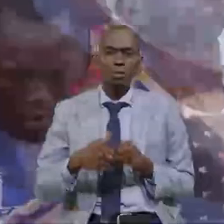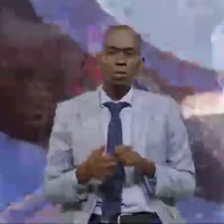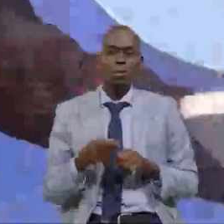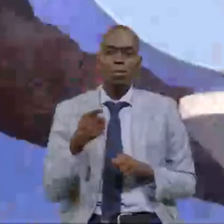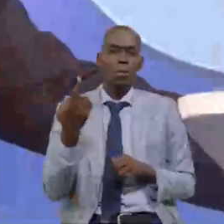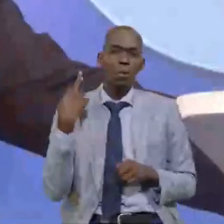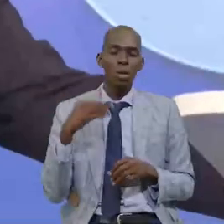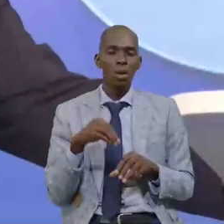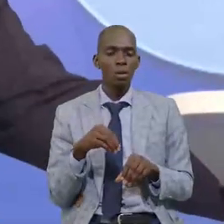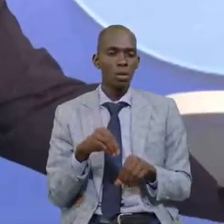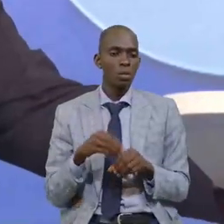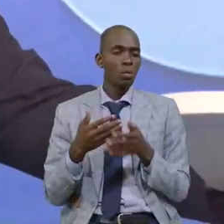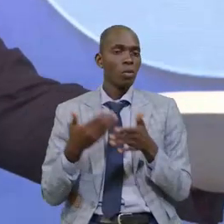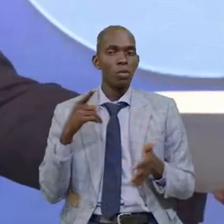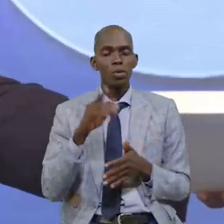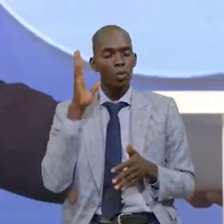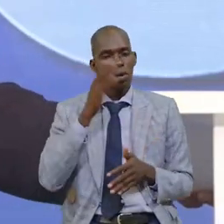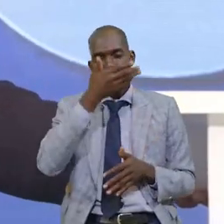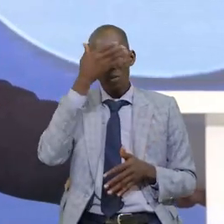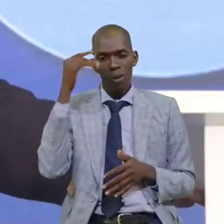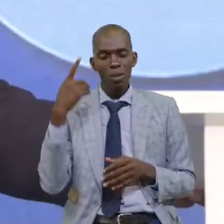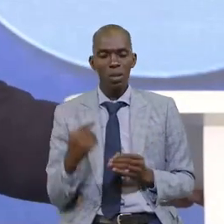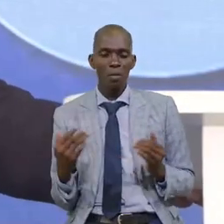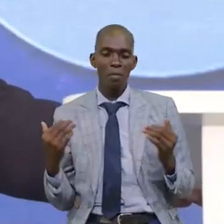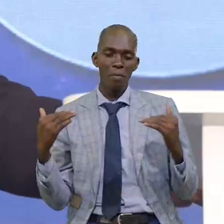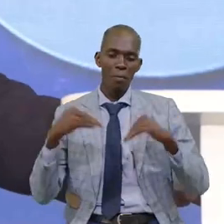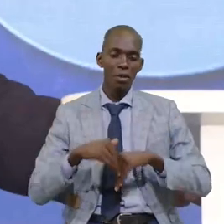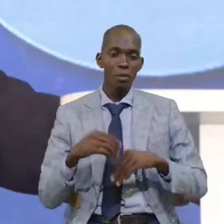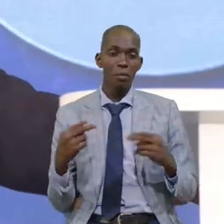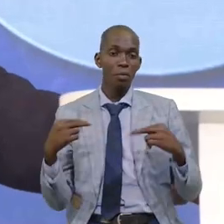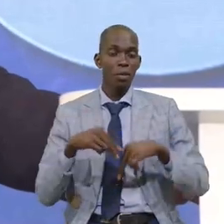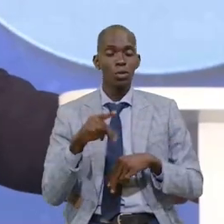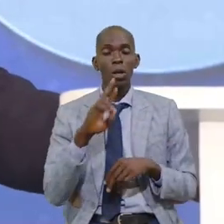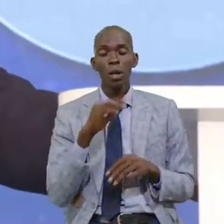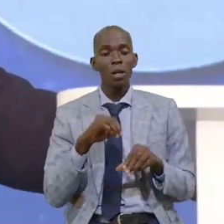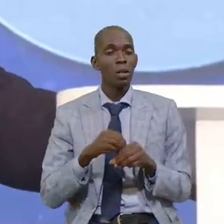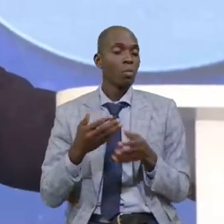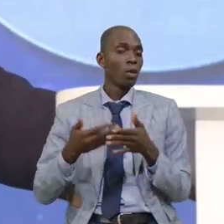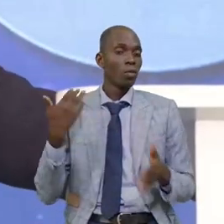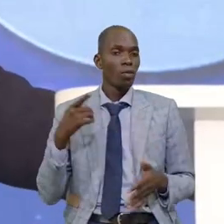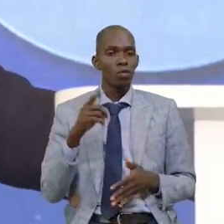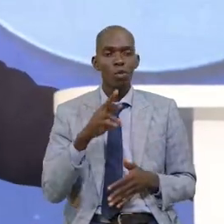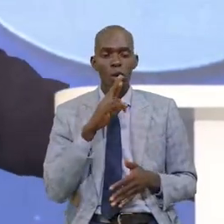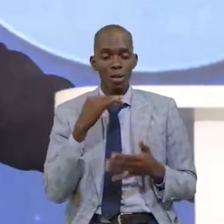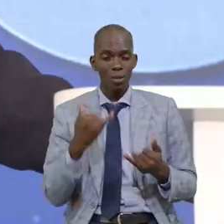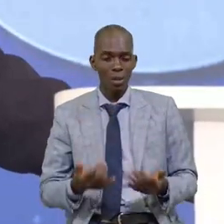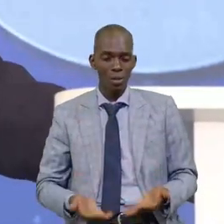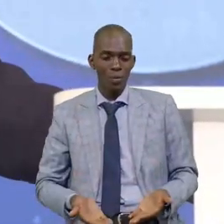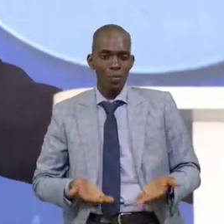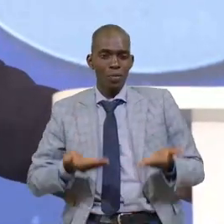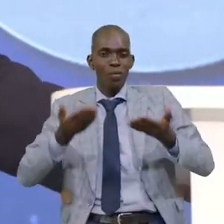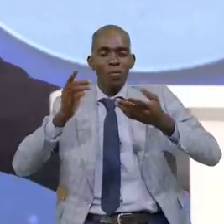étais par le passé. Tu vas oublier la vallée où tu étais par le passé. Tu es élevé